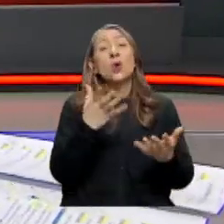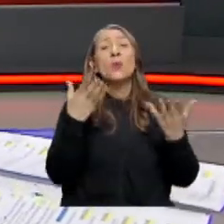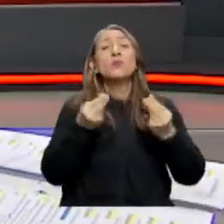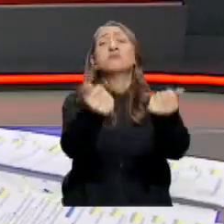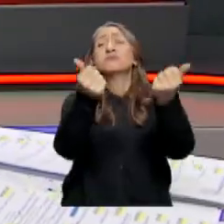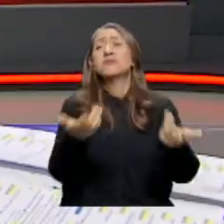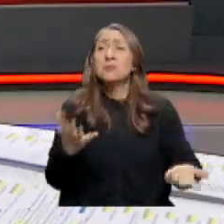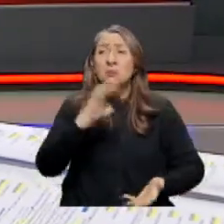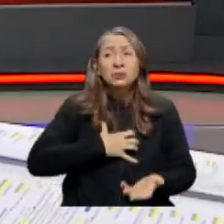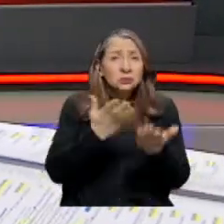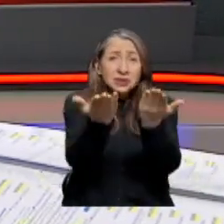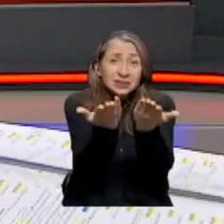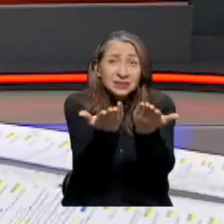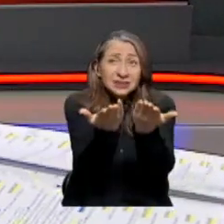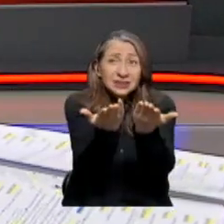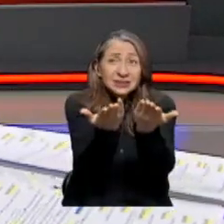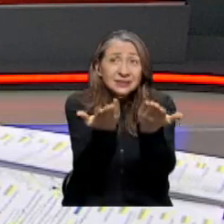okuruz. Patron sizsiniz.